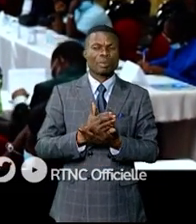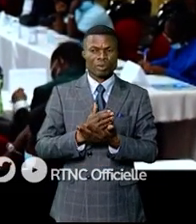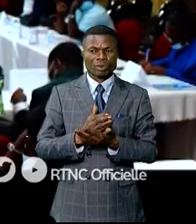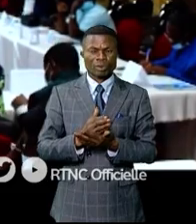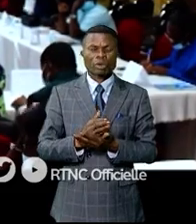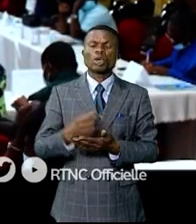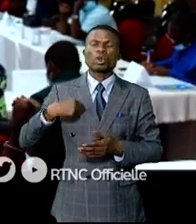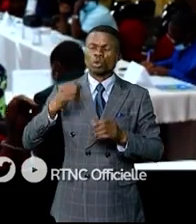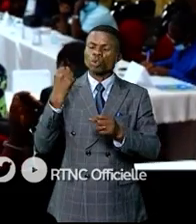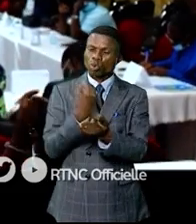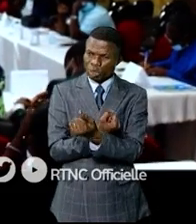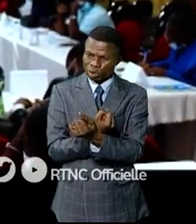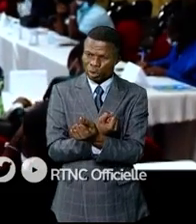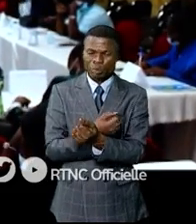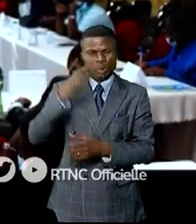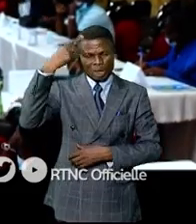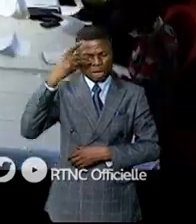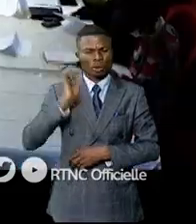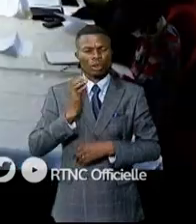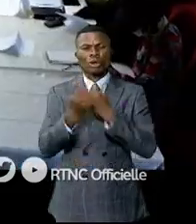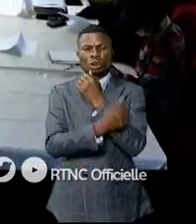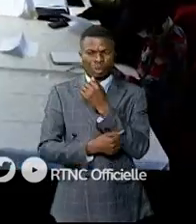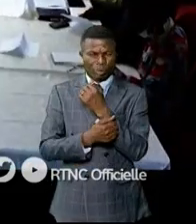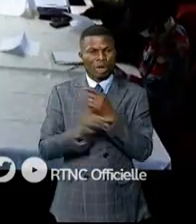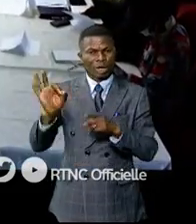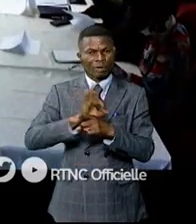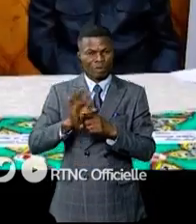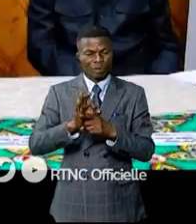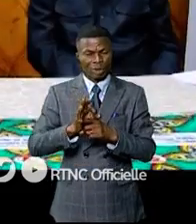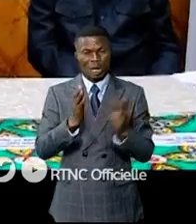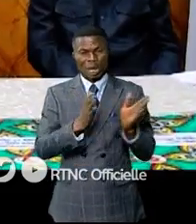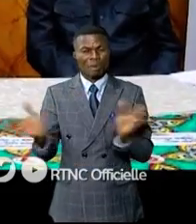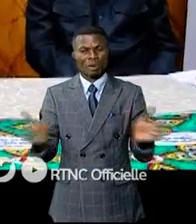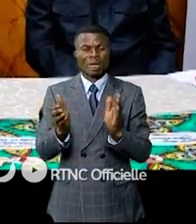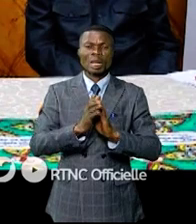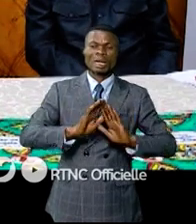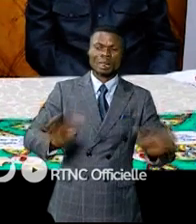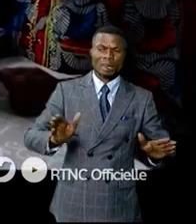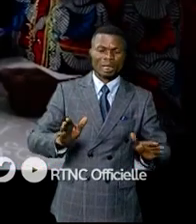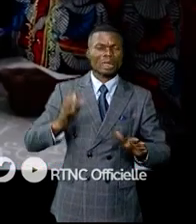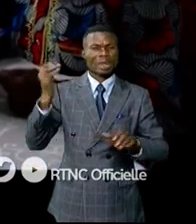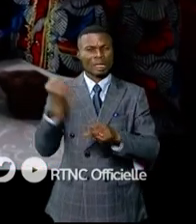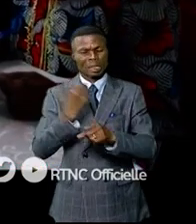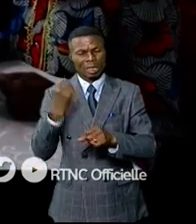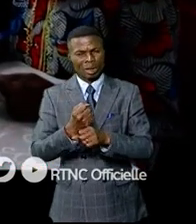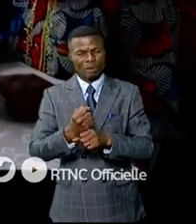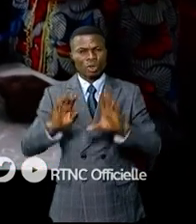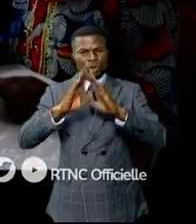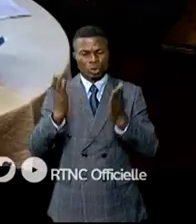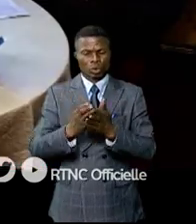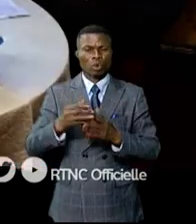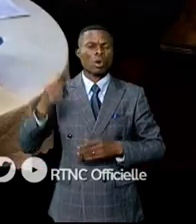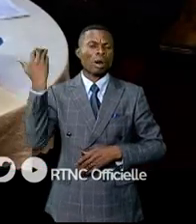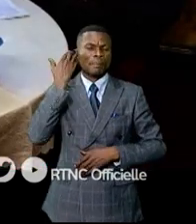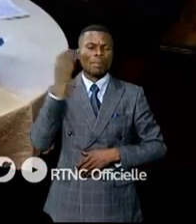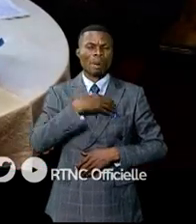devions automatiquement respecter la politique nationale. Cette formation vise à renforcer les capacités théoriques et pratiques des